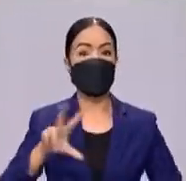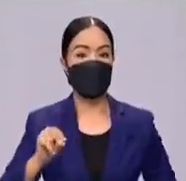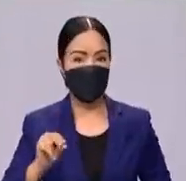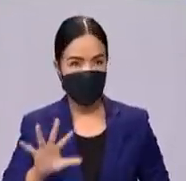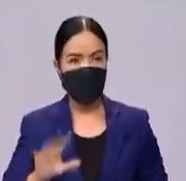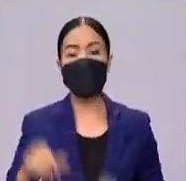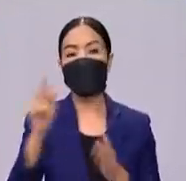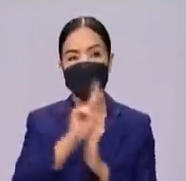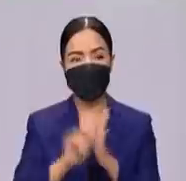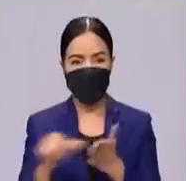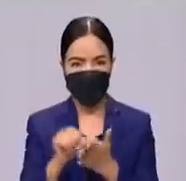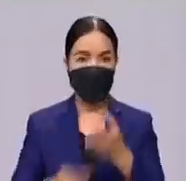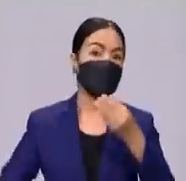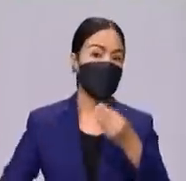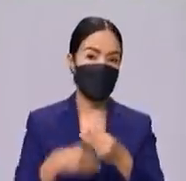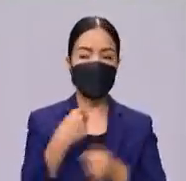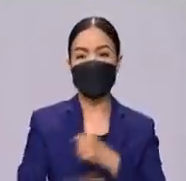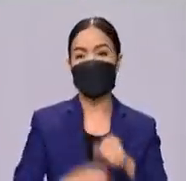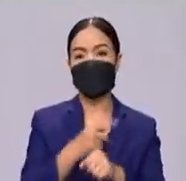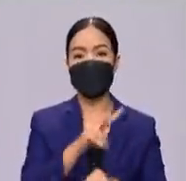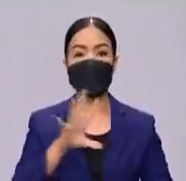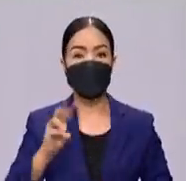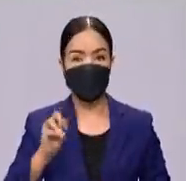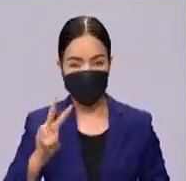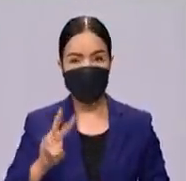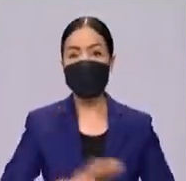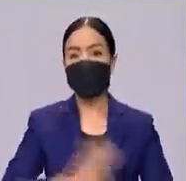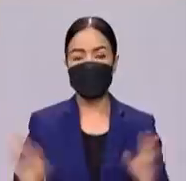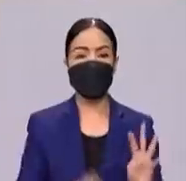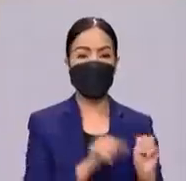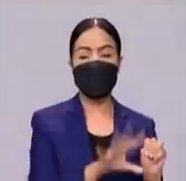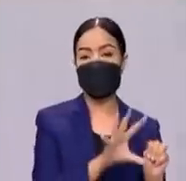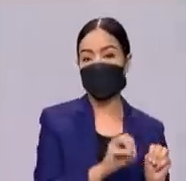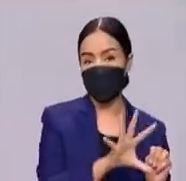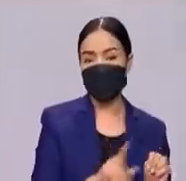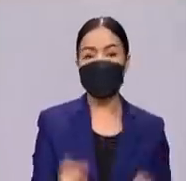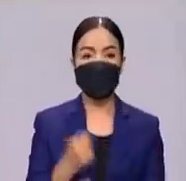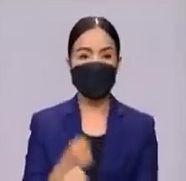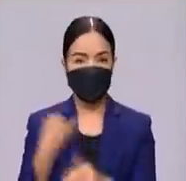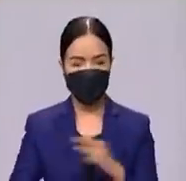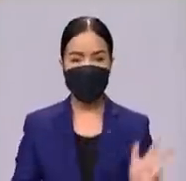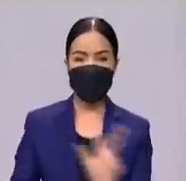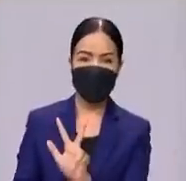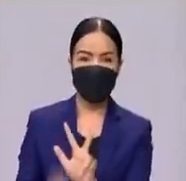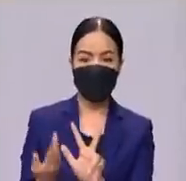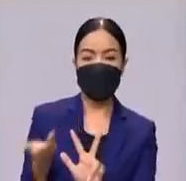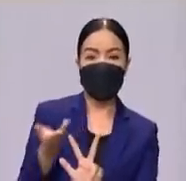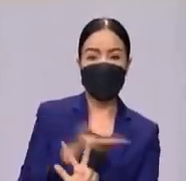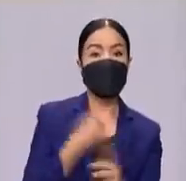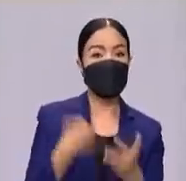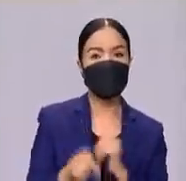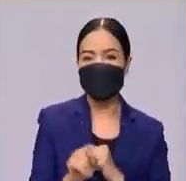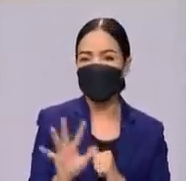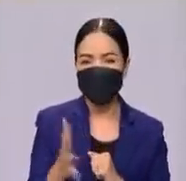ฎหมายที่แก้ไขเพิ่มเติมในปี2562ให้ยกเลิกมาตรา55นะคะการกระทำของจำเลยทั้ง3จึงไม่มีความผิดในส่วน